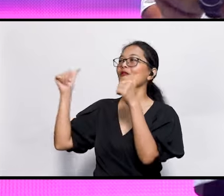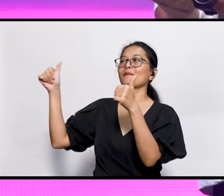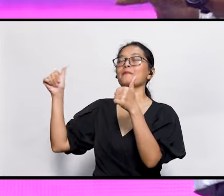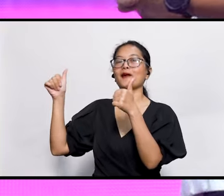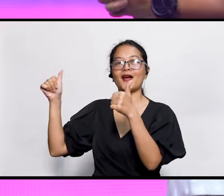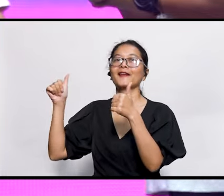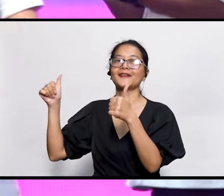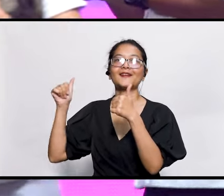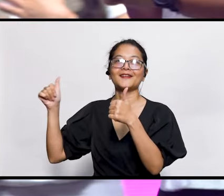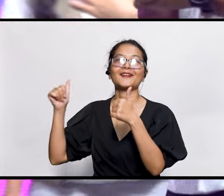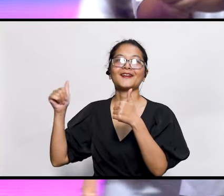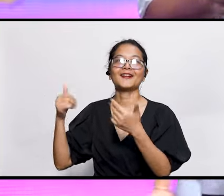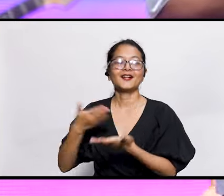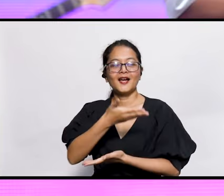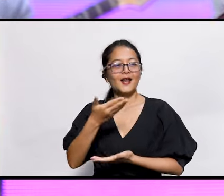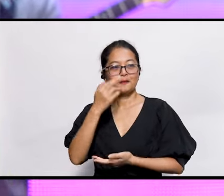good